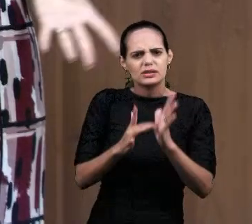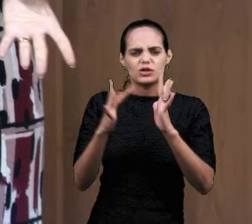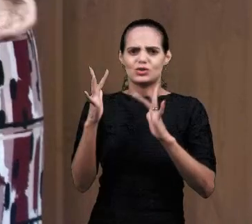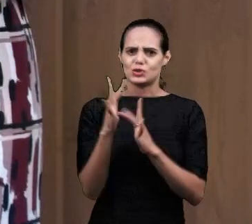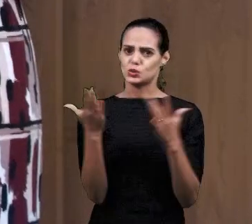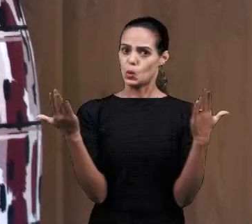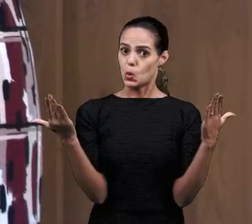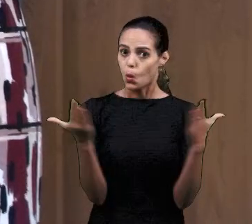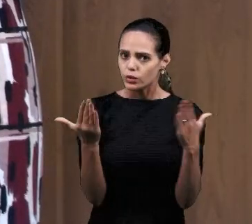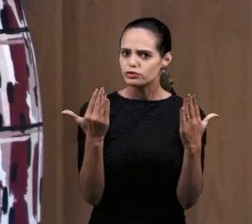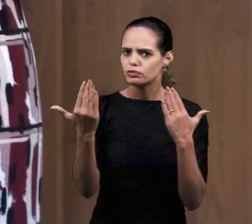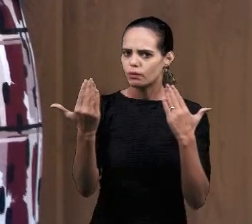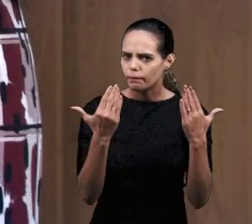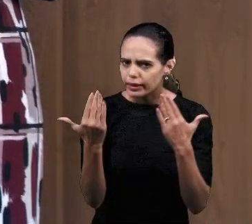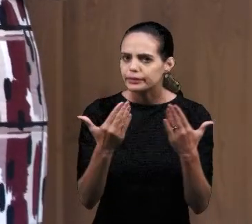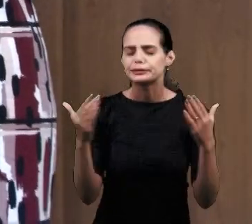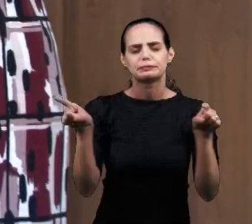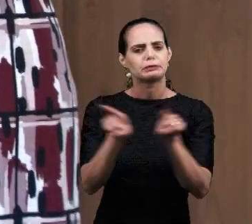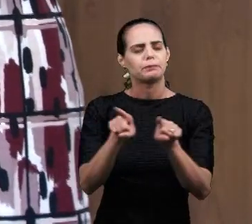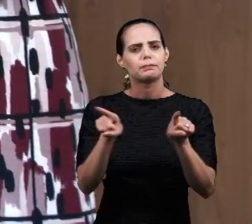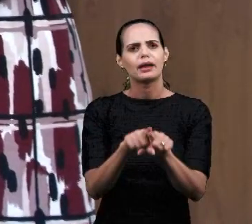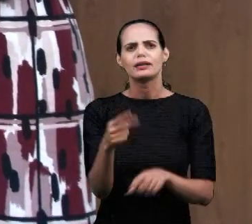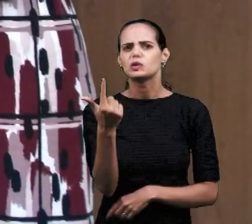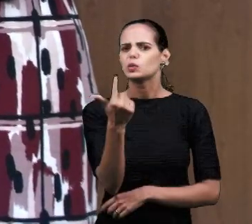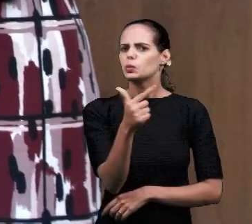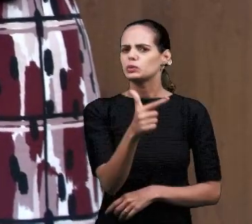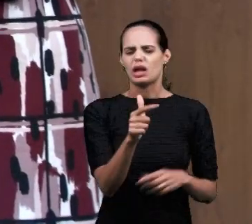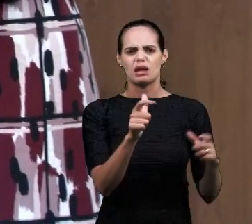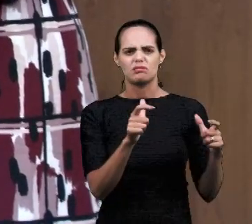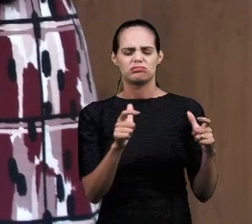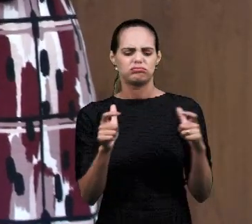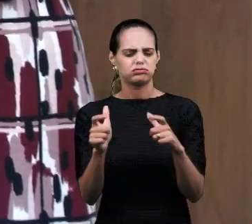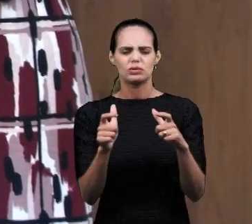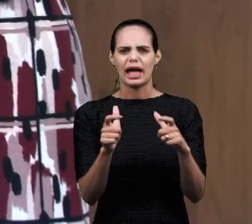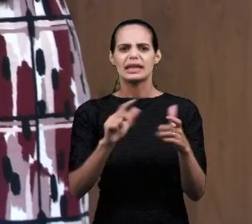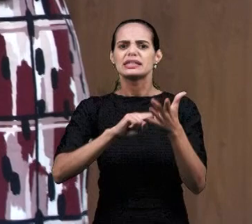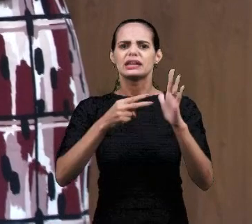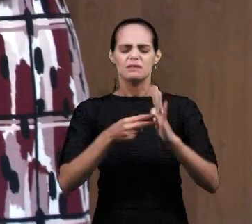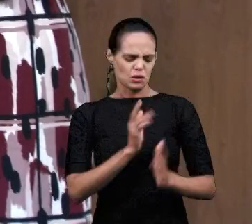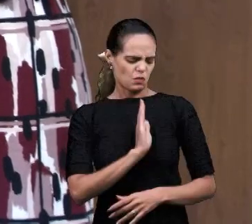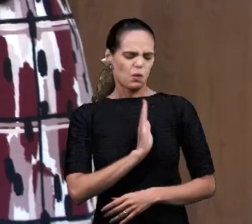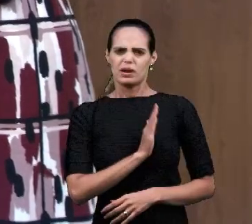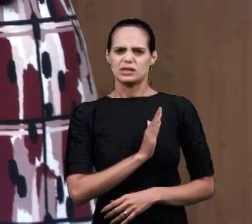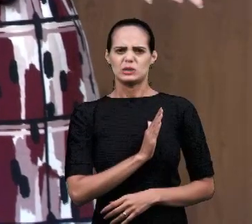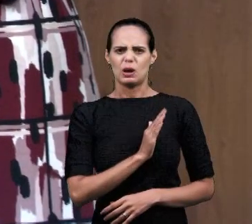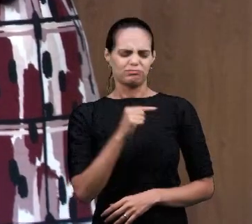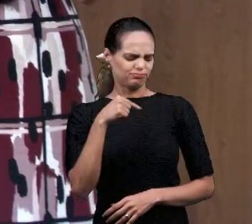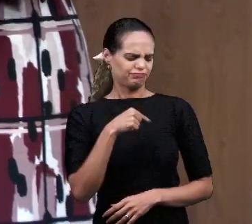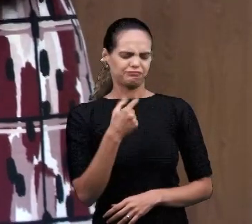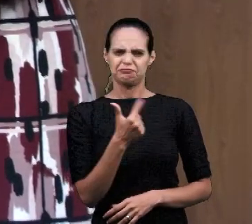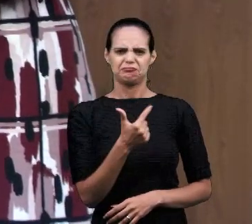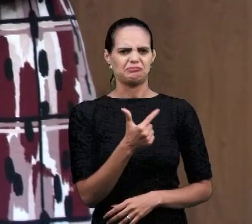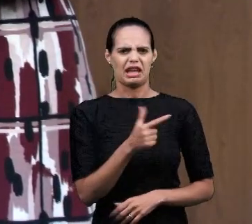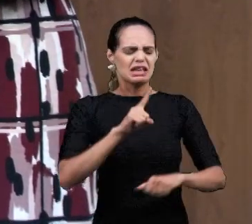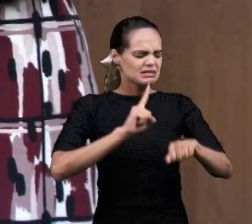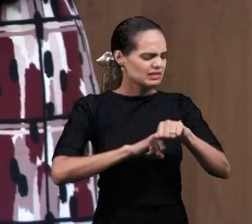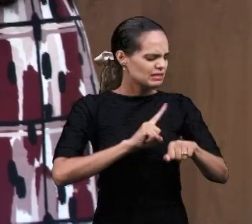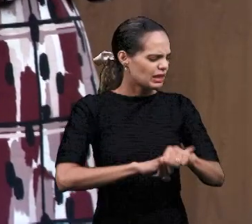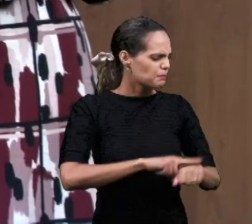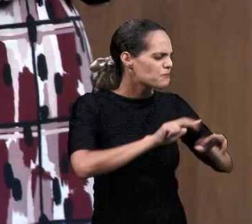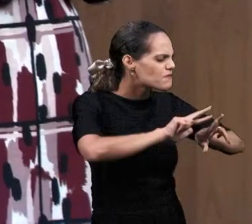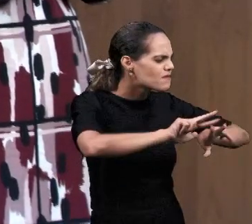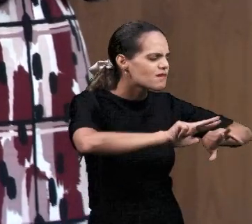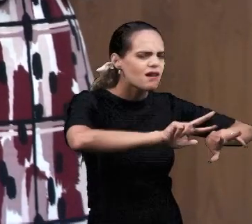de beaucoup de personnes aussi n'a pas la place pour Jésus. Les personnes ont le temps pour beaucoup de choses, mais n'ont pas le temps pour